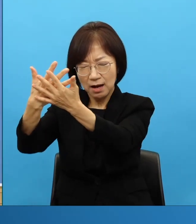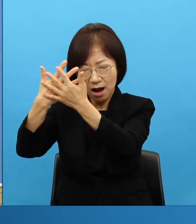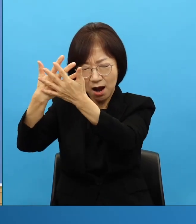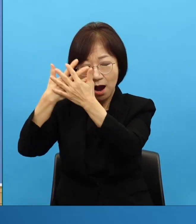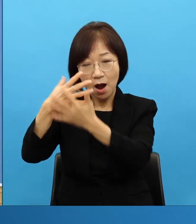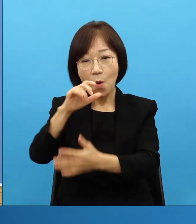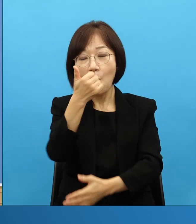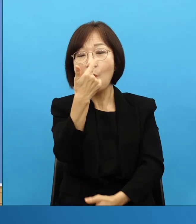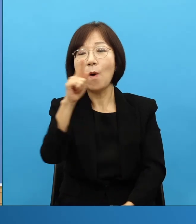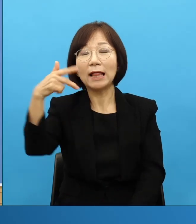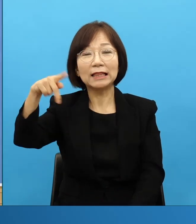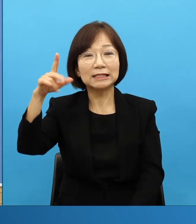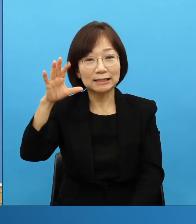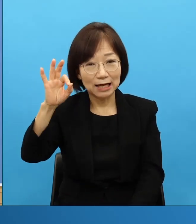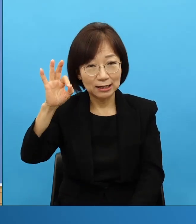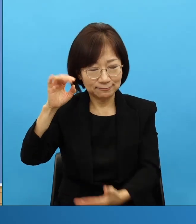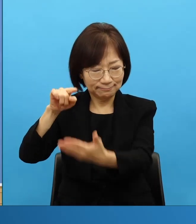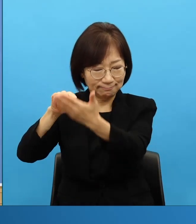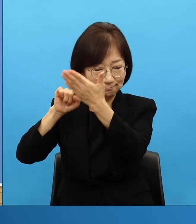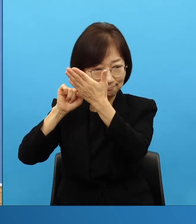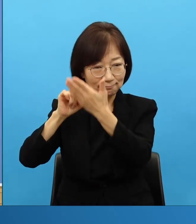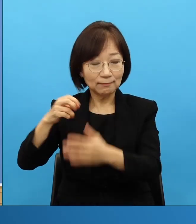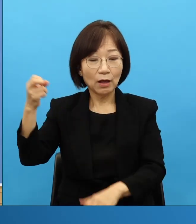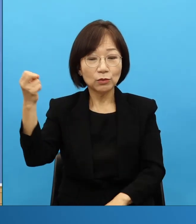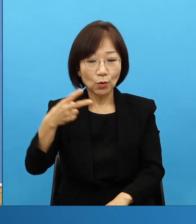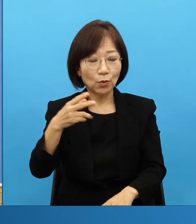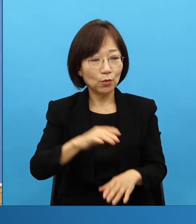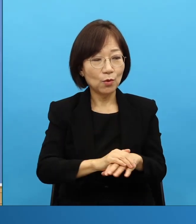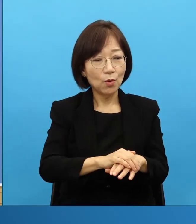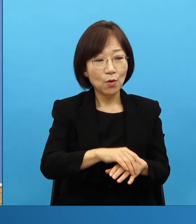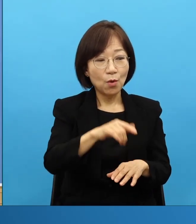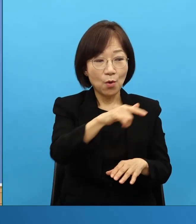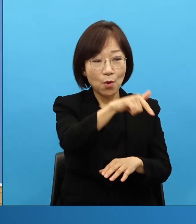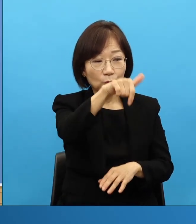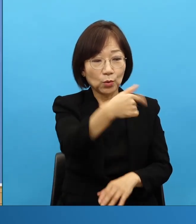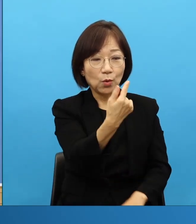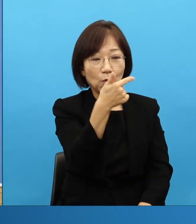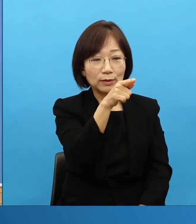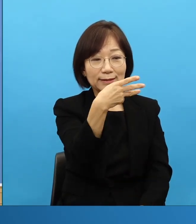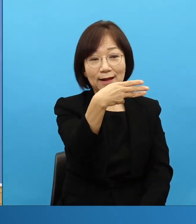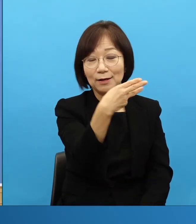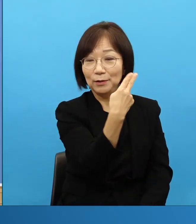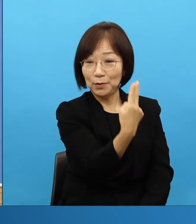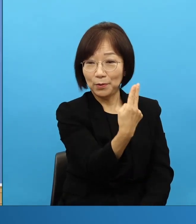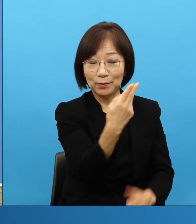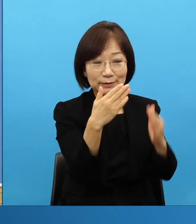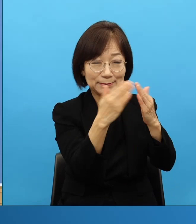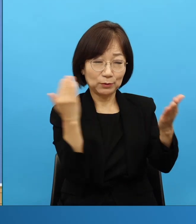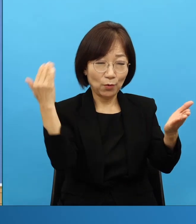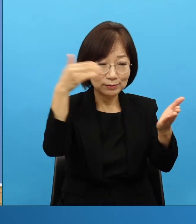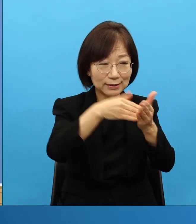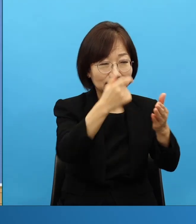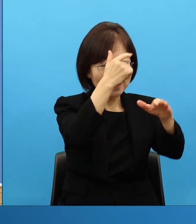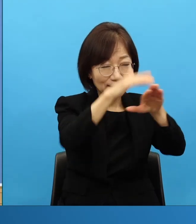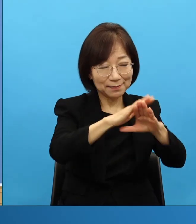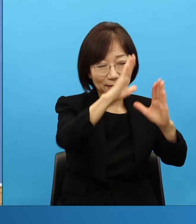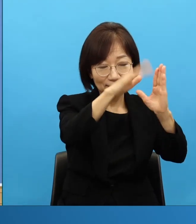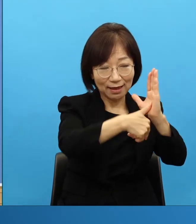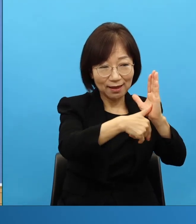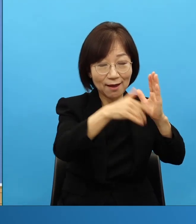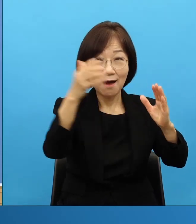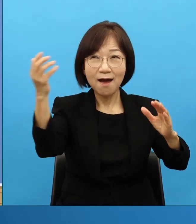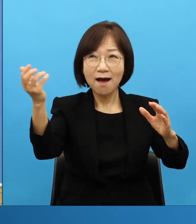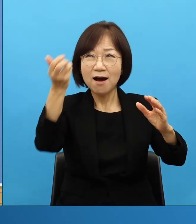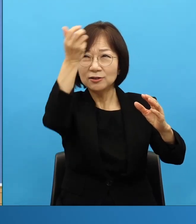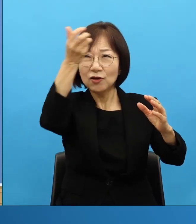집에서 예배하는데 성령께서 온 집에 임했다 이런 말이 나옵니다. And then we also see that when Cornelius received salvation, the Holy Spirit fully